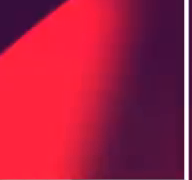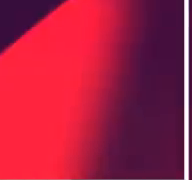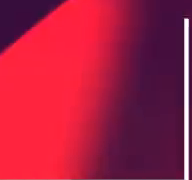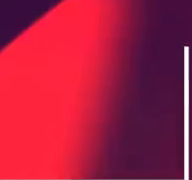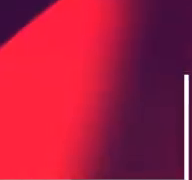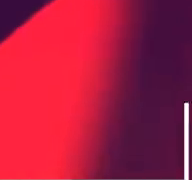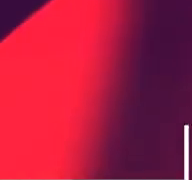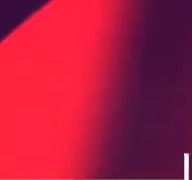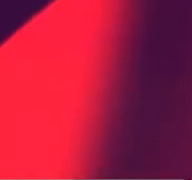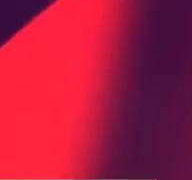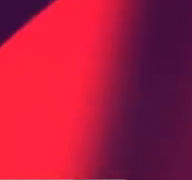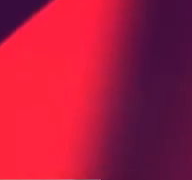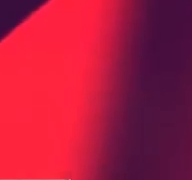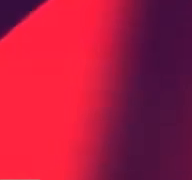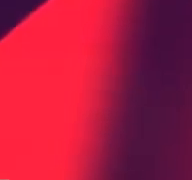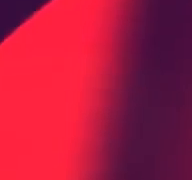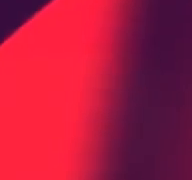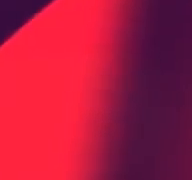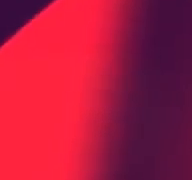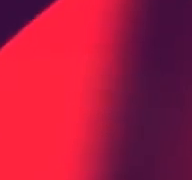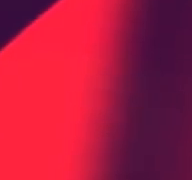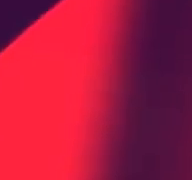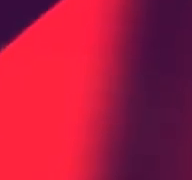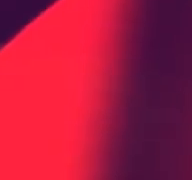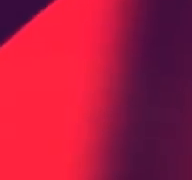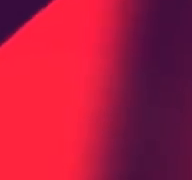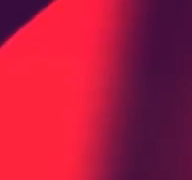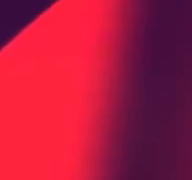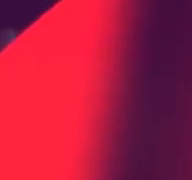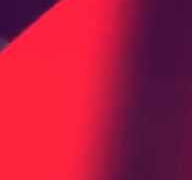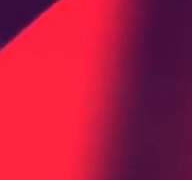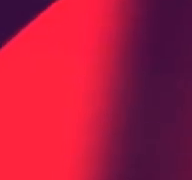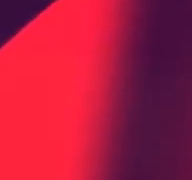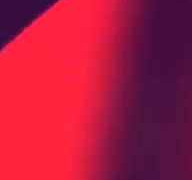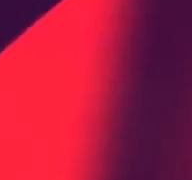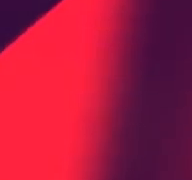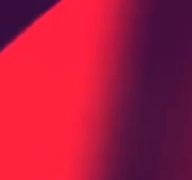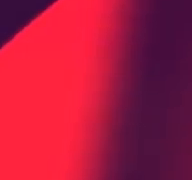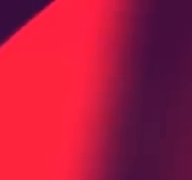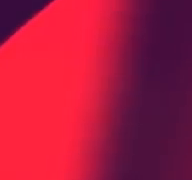අලුත් වීඩියෝ ගැන මුලින්ම දැනගන්න මෙම සීනුව ක්ලික් කරන්න.